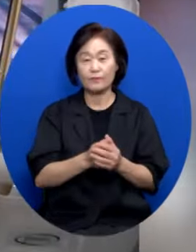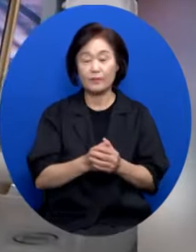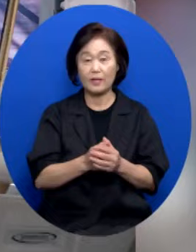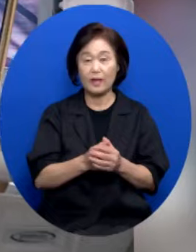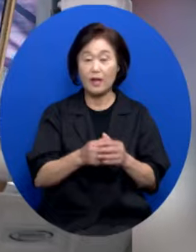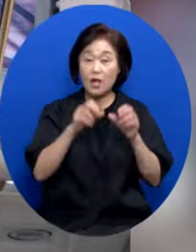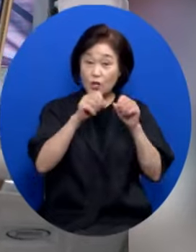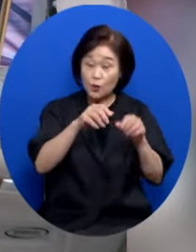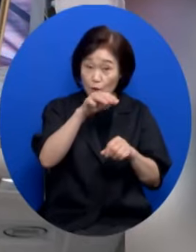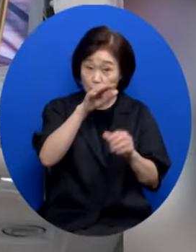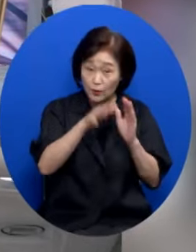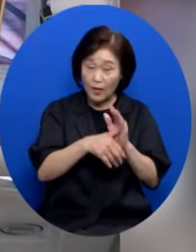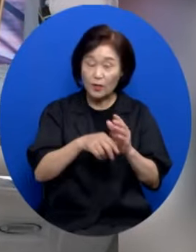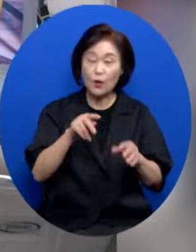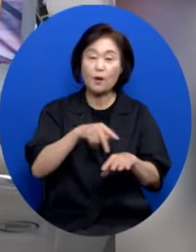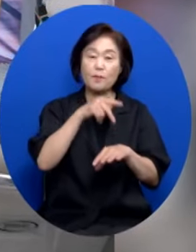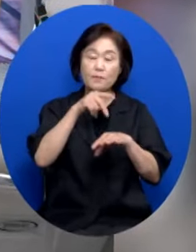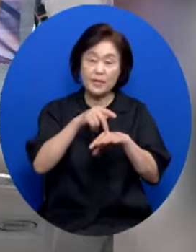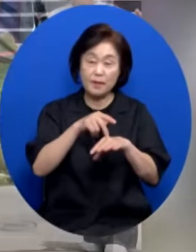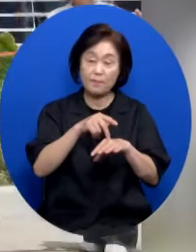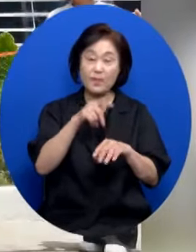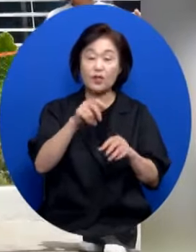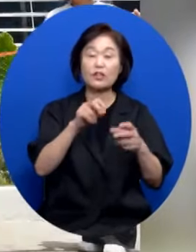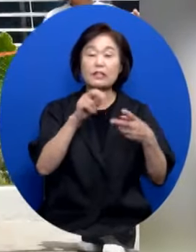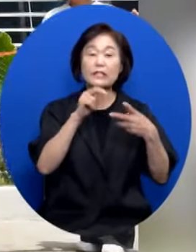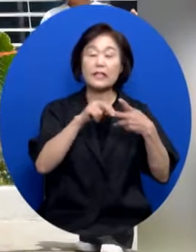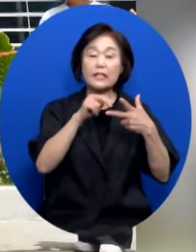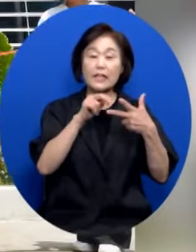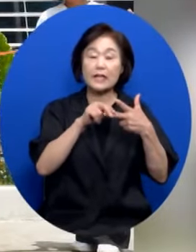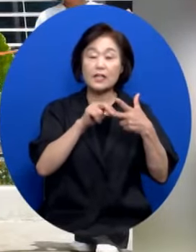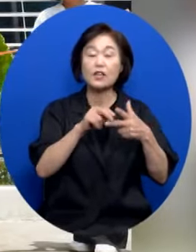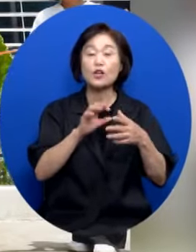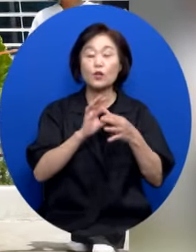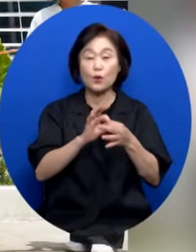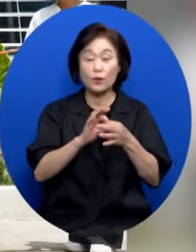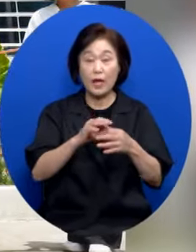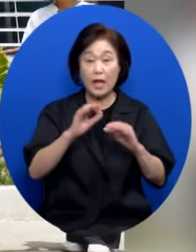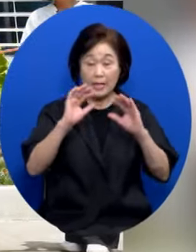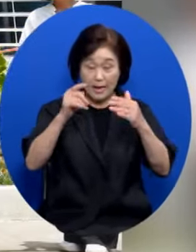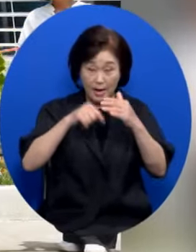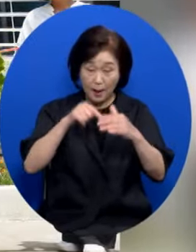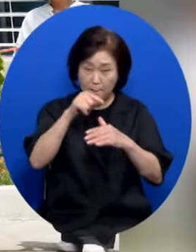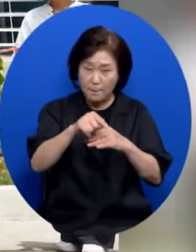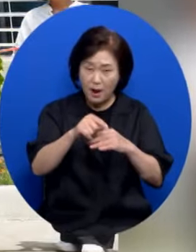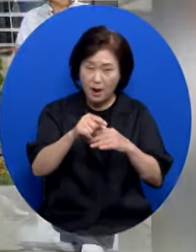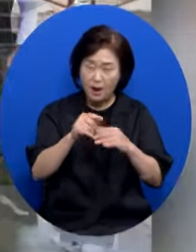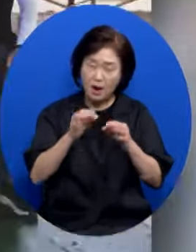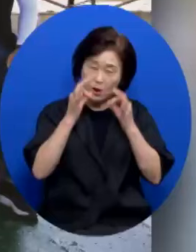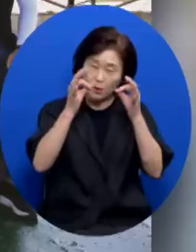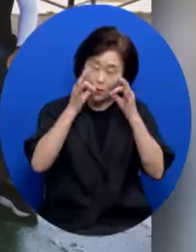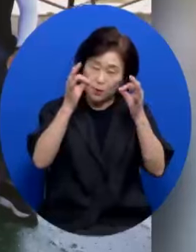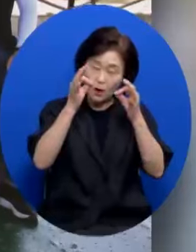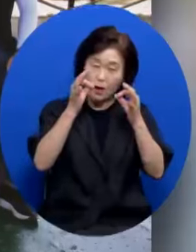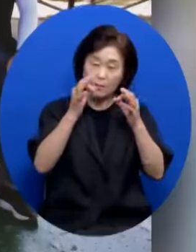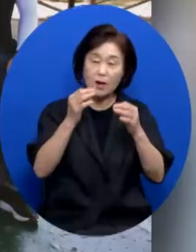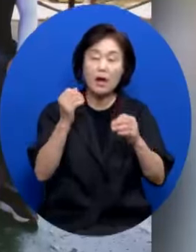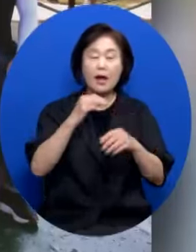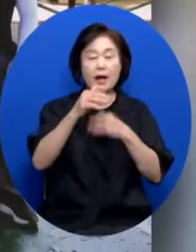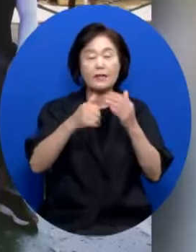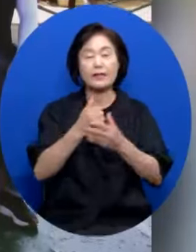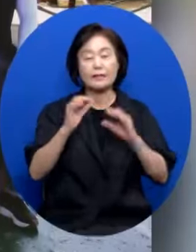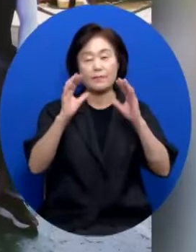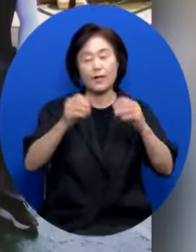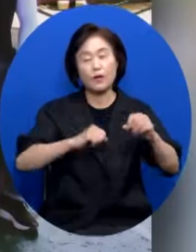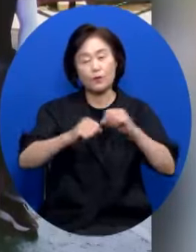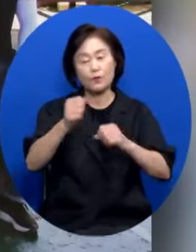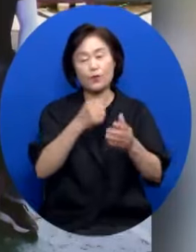선교 영역에서도 필리핀 주바로 선교센터를 통해 국내뿐 아니라 해외에도 신경 쓰며 또 다른 실천운동인 하나님 나라 운동에도